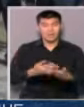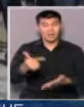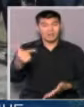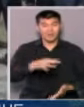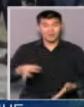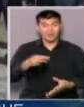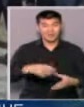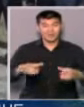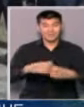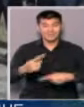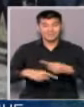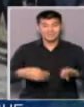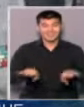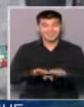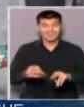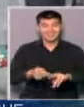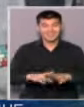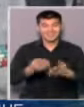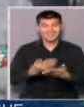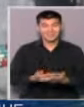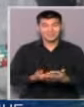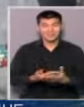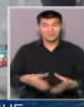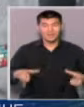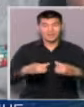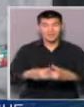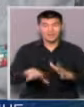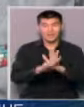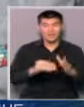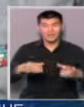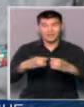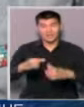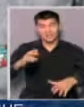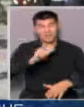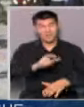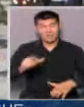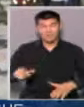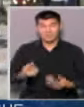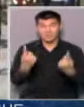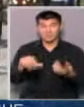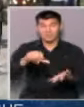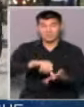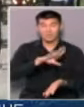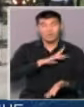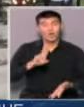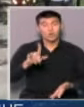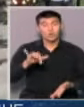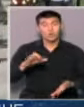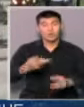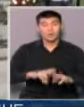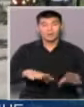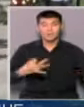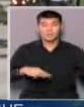облысының әкімінің орынбасары Бақытгүл Хаменова, облыстық ардагерлер кеңесінің мүшелері мен ел ағалары қатысты. Құрманғазы Сағырбайұлы